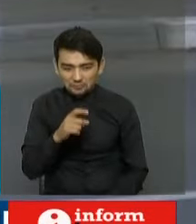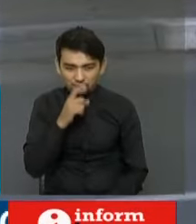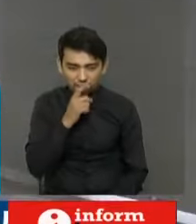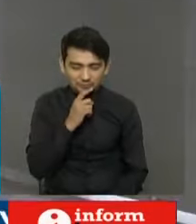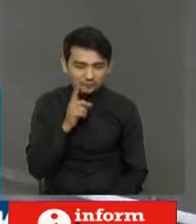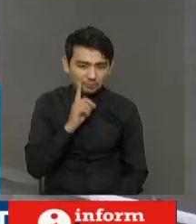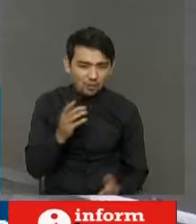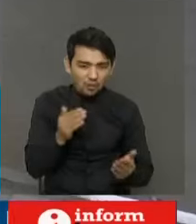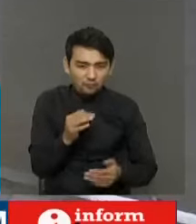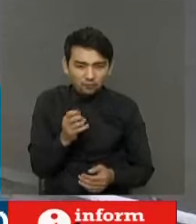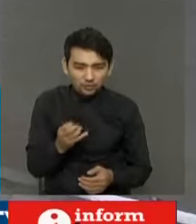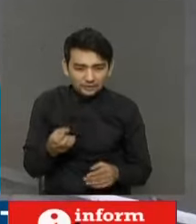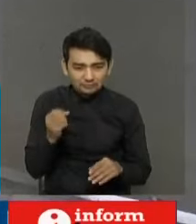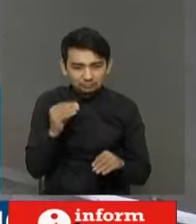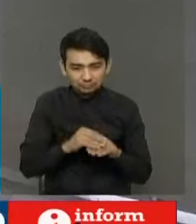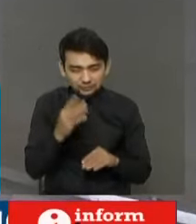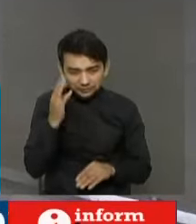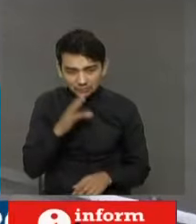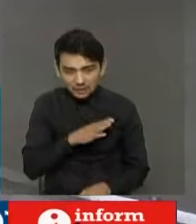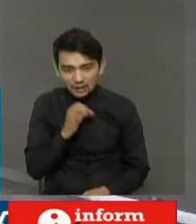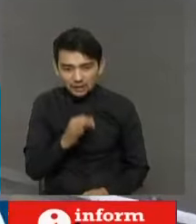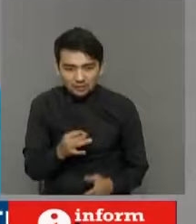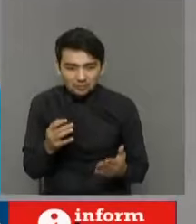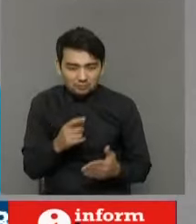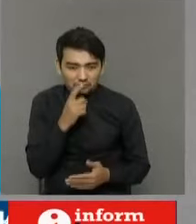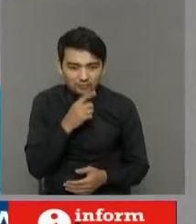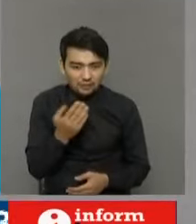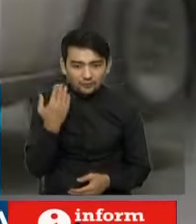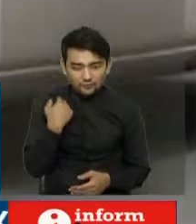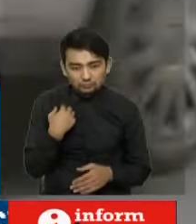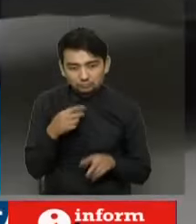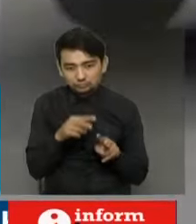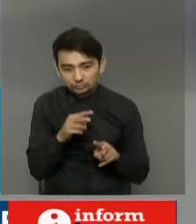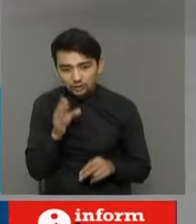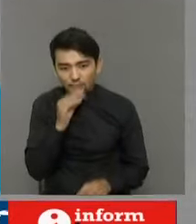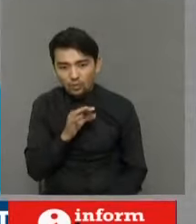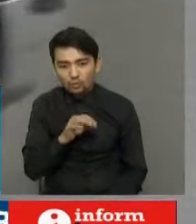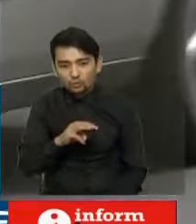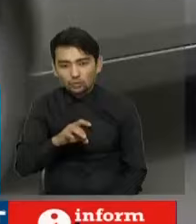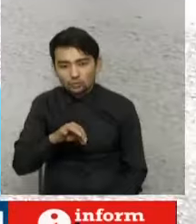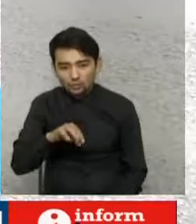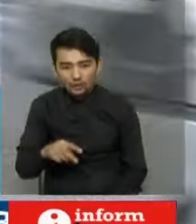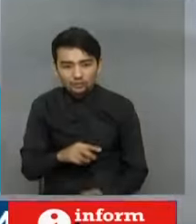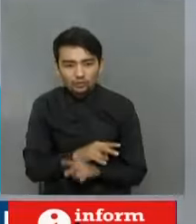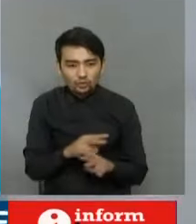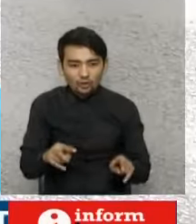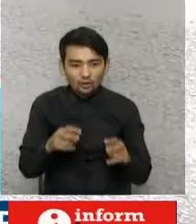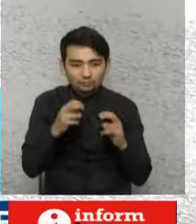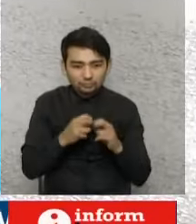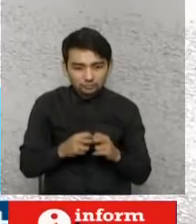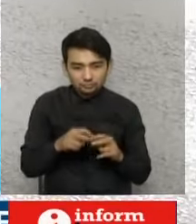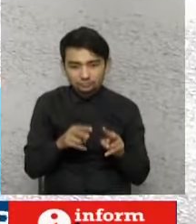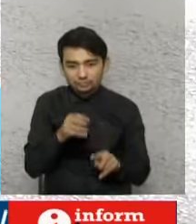какими функциями такие организации будут наделены. Ведь ранее успешно регулировать отрасль не удавалось даже транспортному